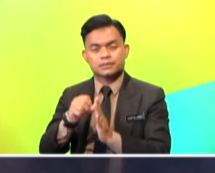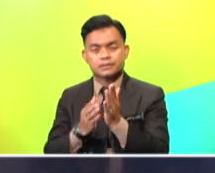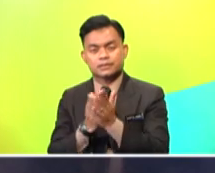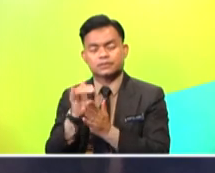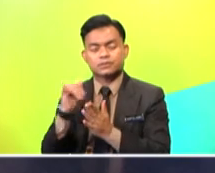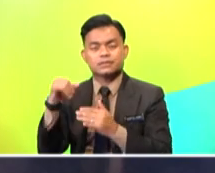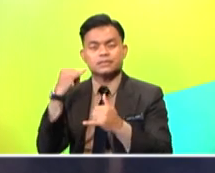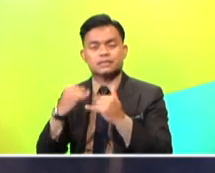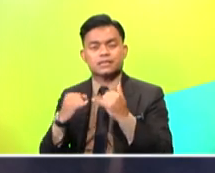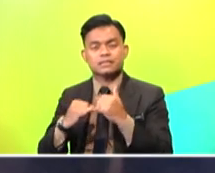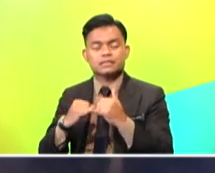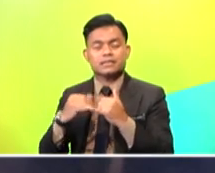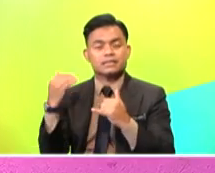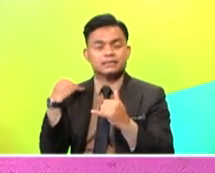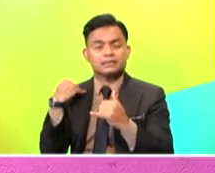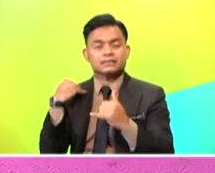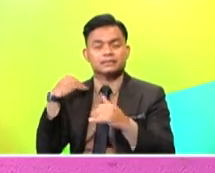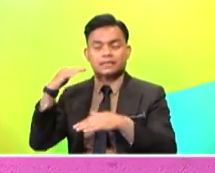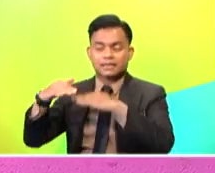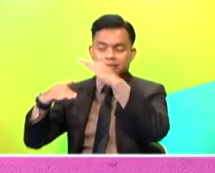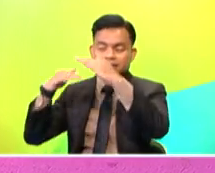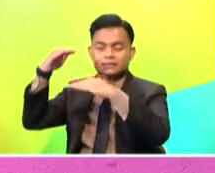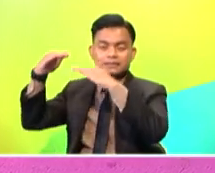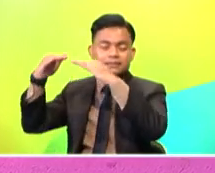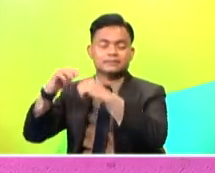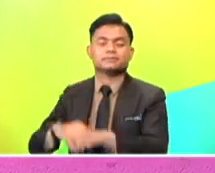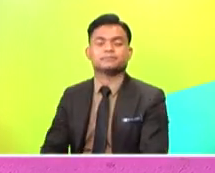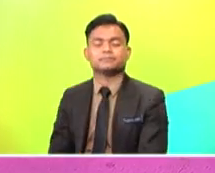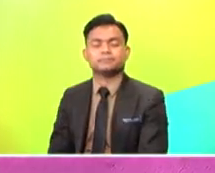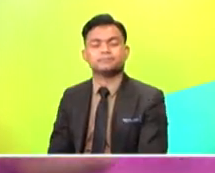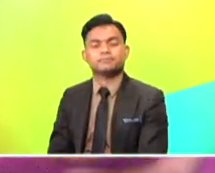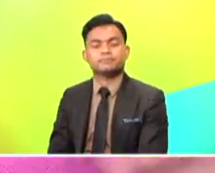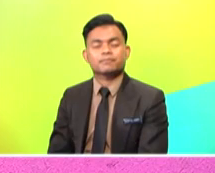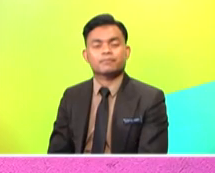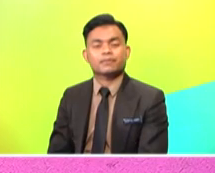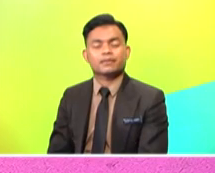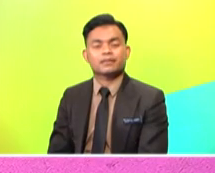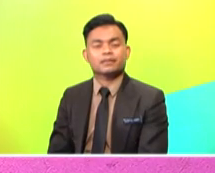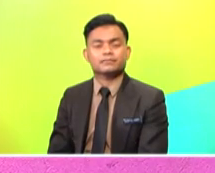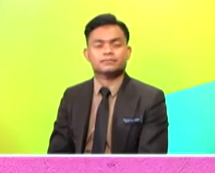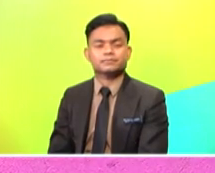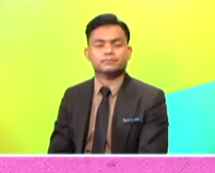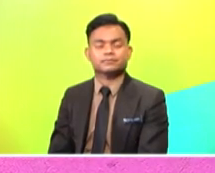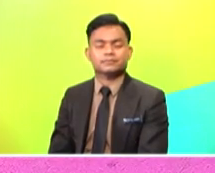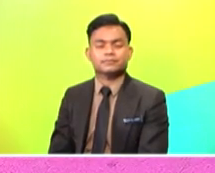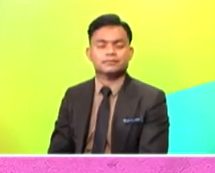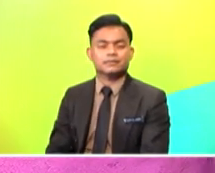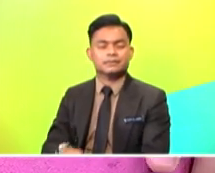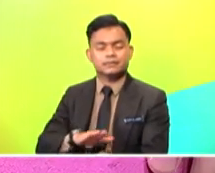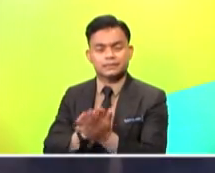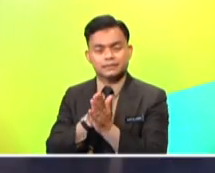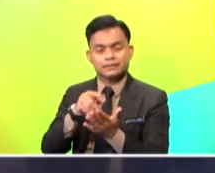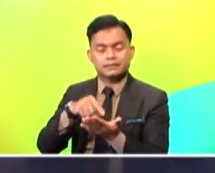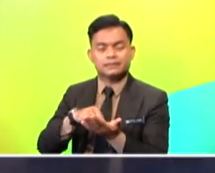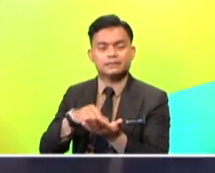ni? Tangga. Okey, Fan letak dekat sini. Okey, ini ialah bahagian pada rumah. Mari